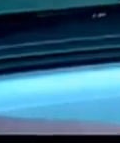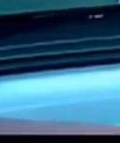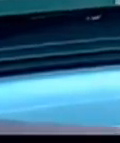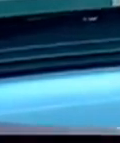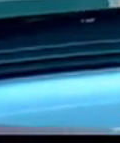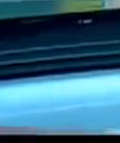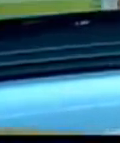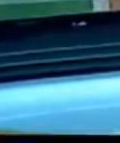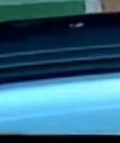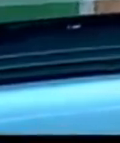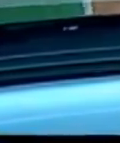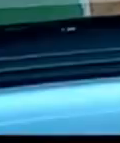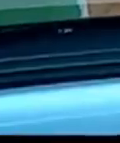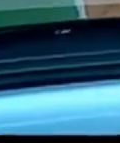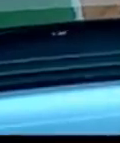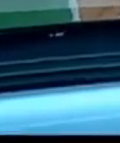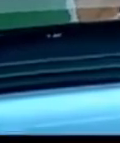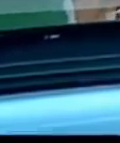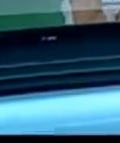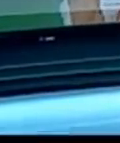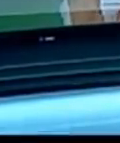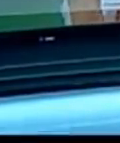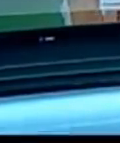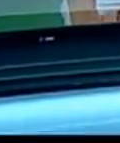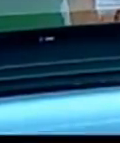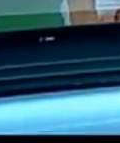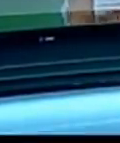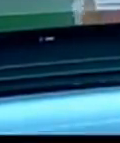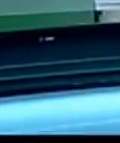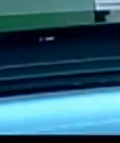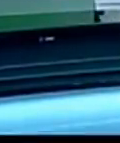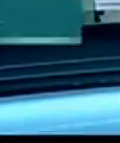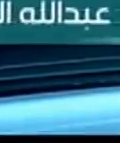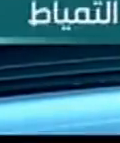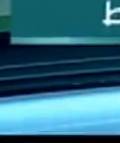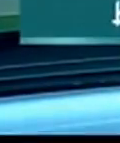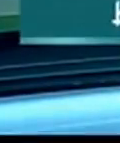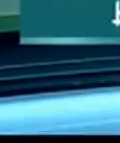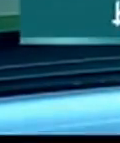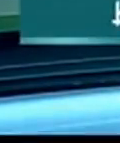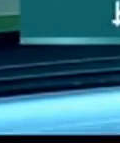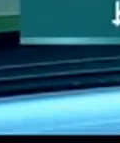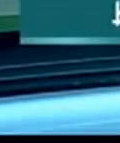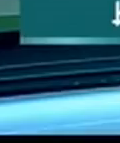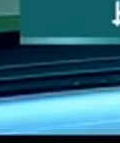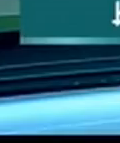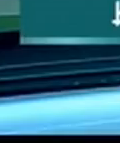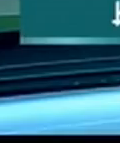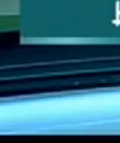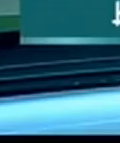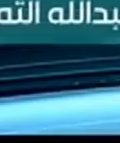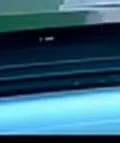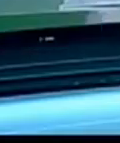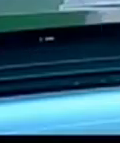السلام عليكم ورحمة الله، أهلا بكم مشاهدينا الكرام. هذه نشرة الأخبار الرئيسة من قناة السعودية، وحييكم أنا عبد الله التناب. وحييكم أنا منى عبد الرحمن،